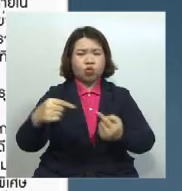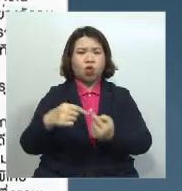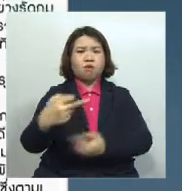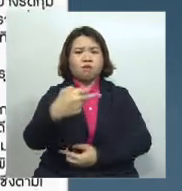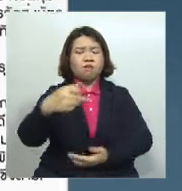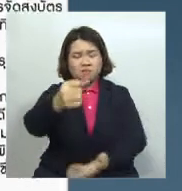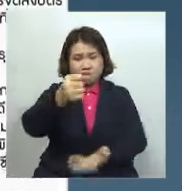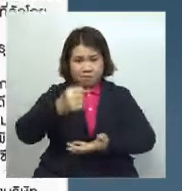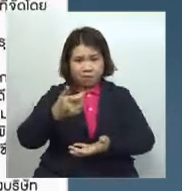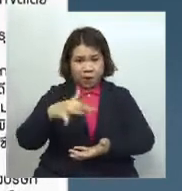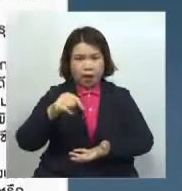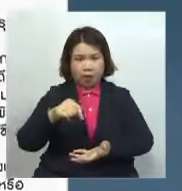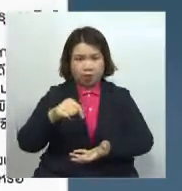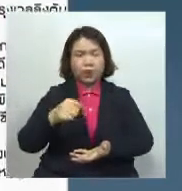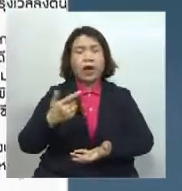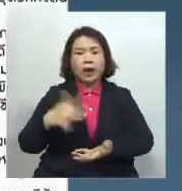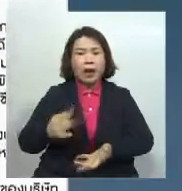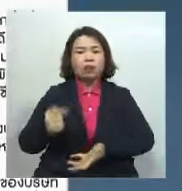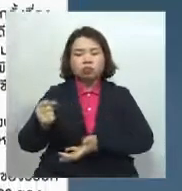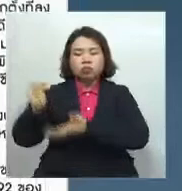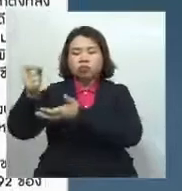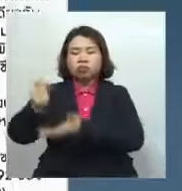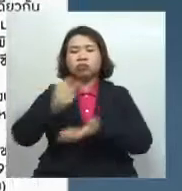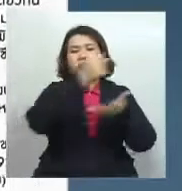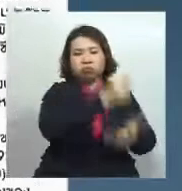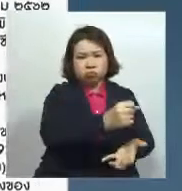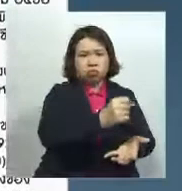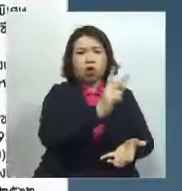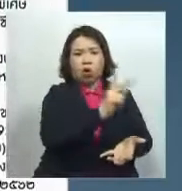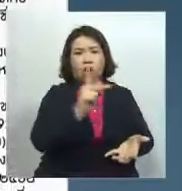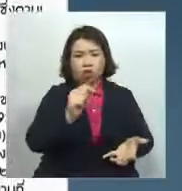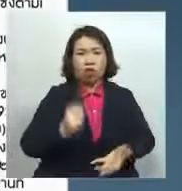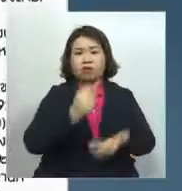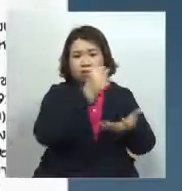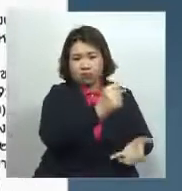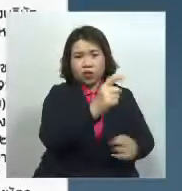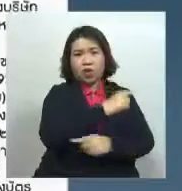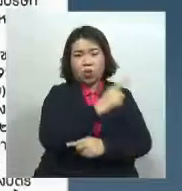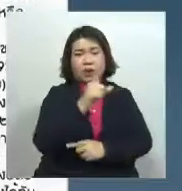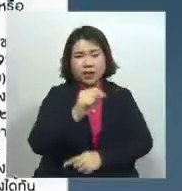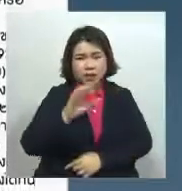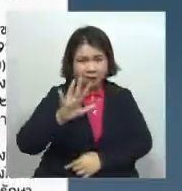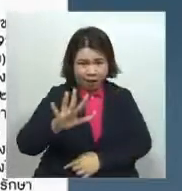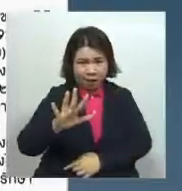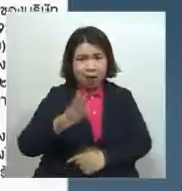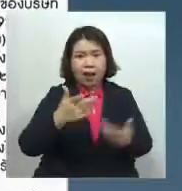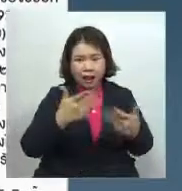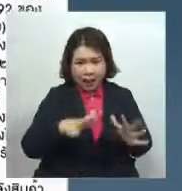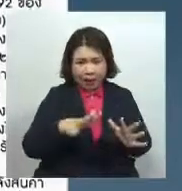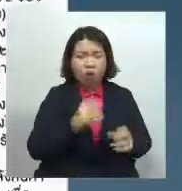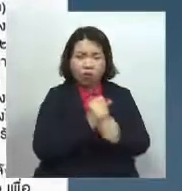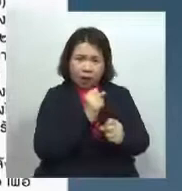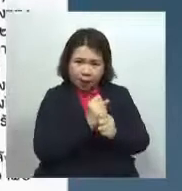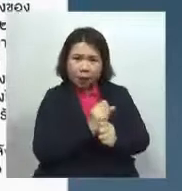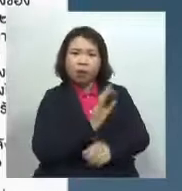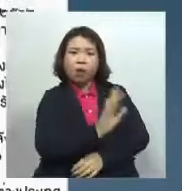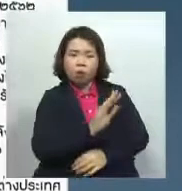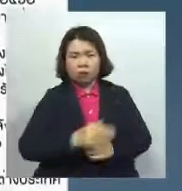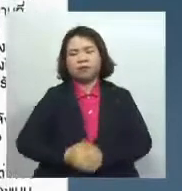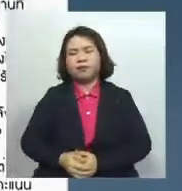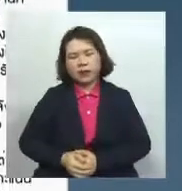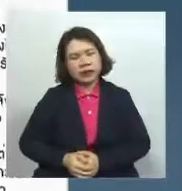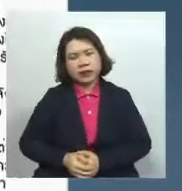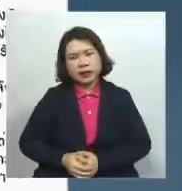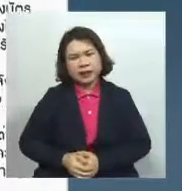า